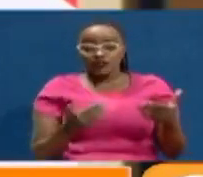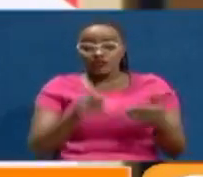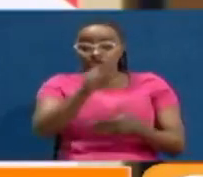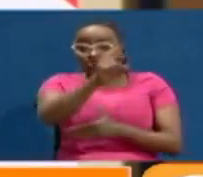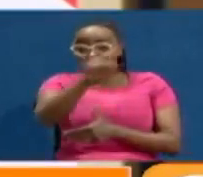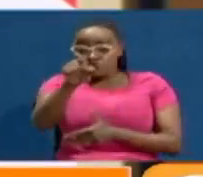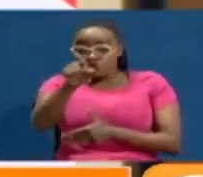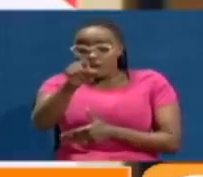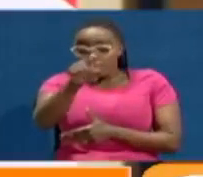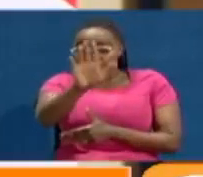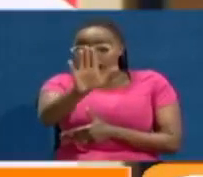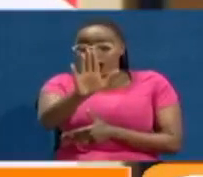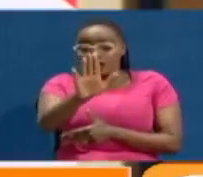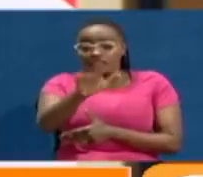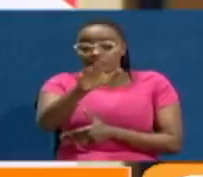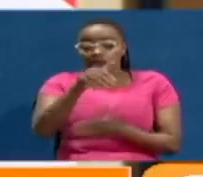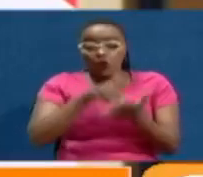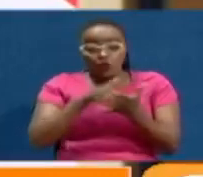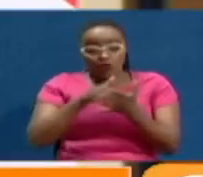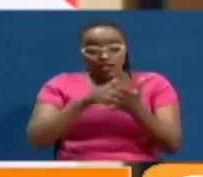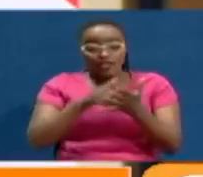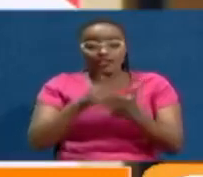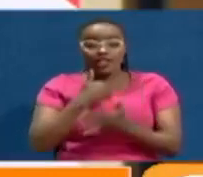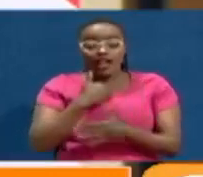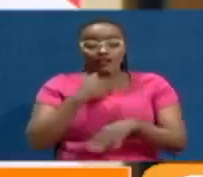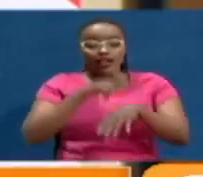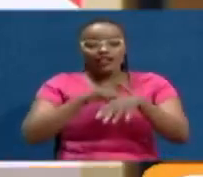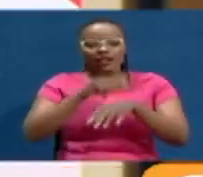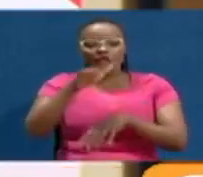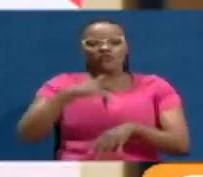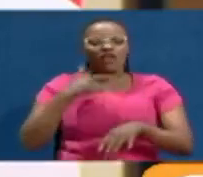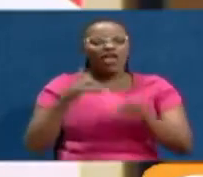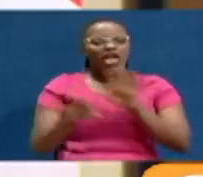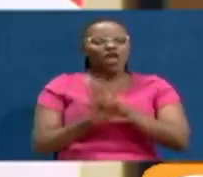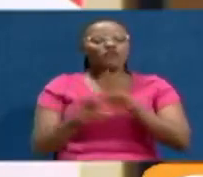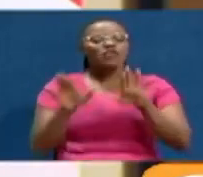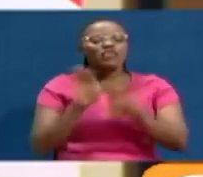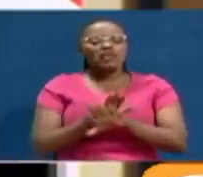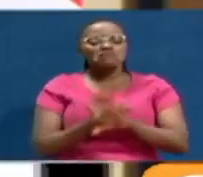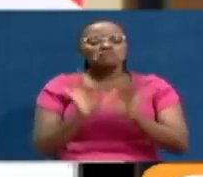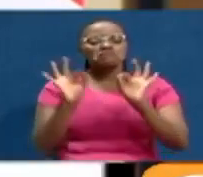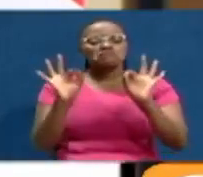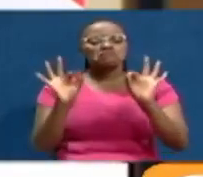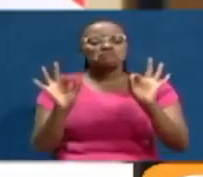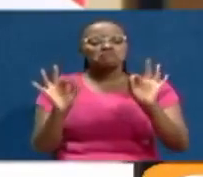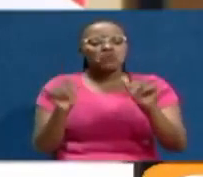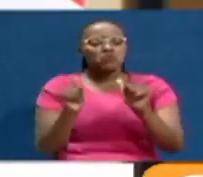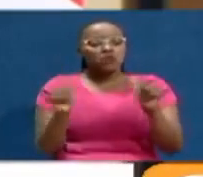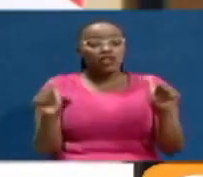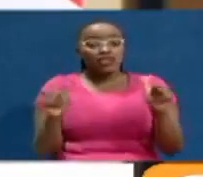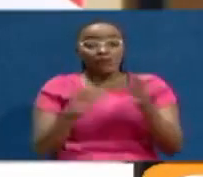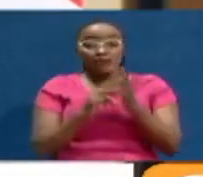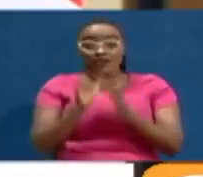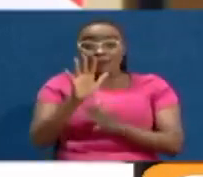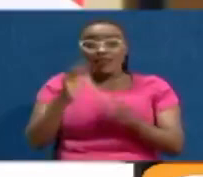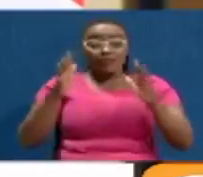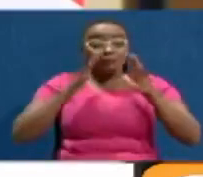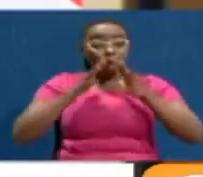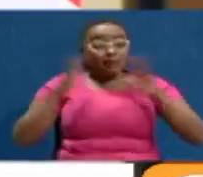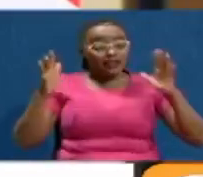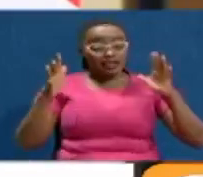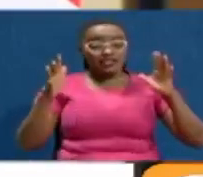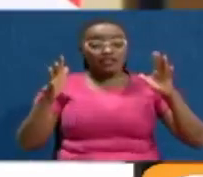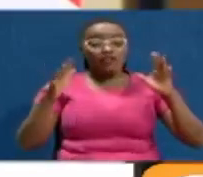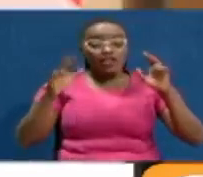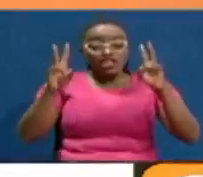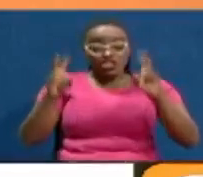you are at your point of weakness when you think that everything is now gone. That is your biggest